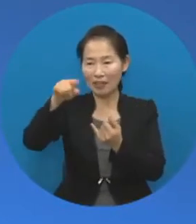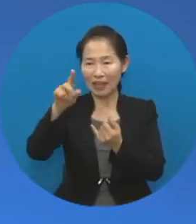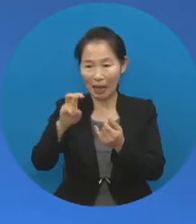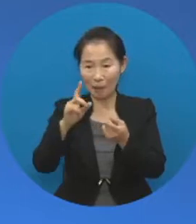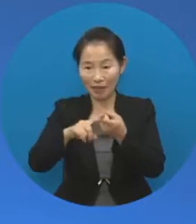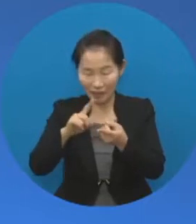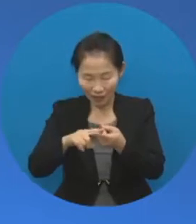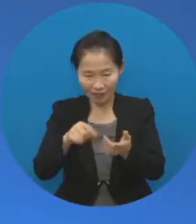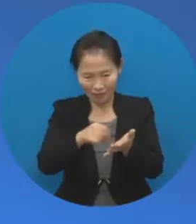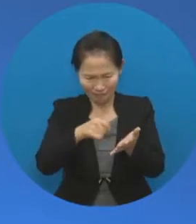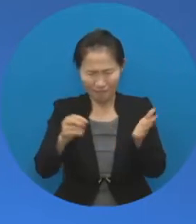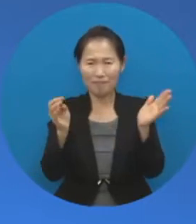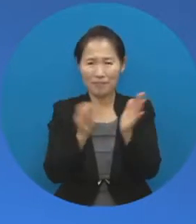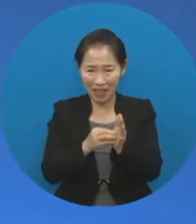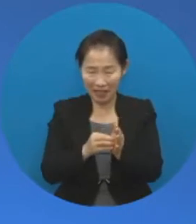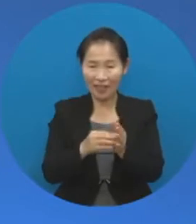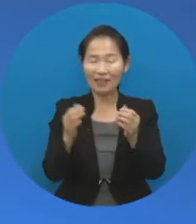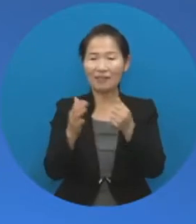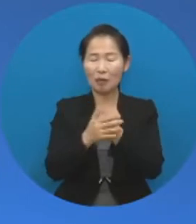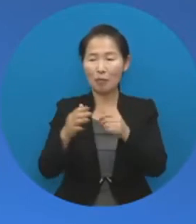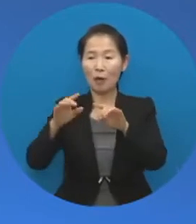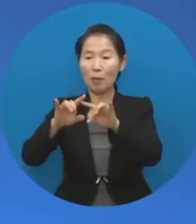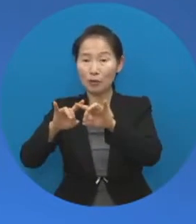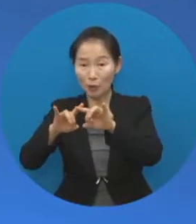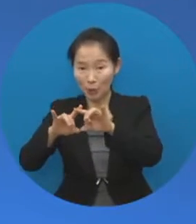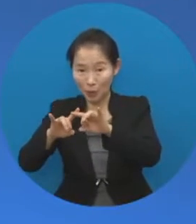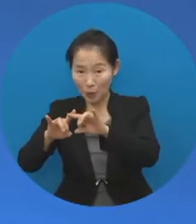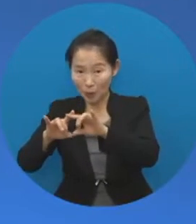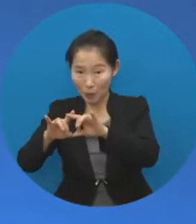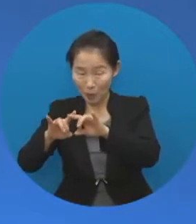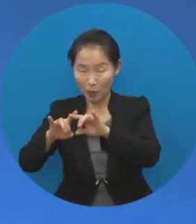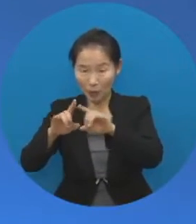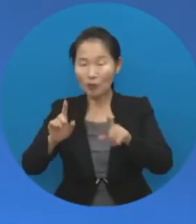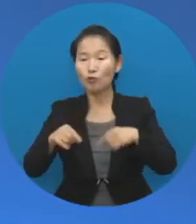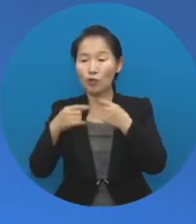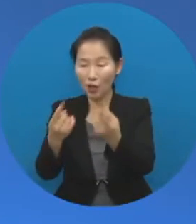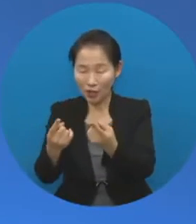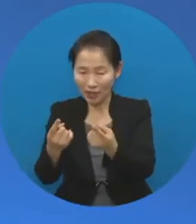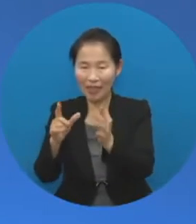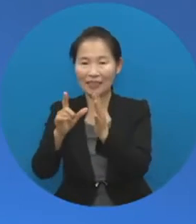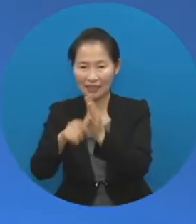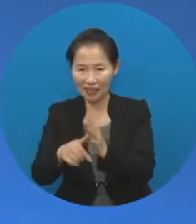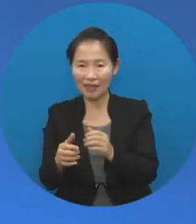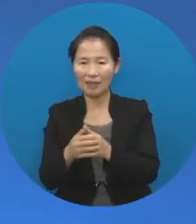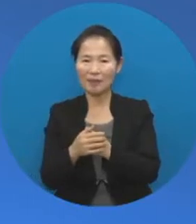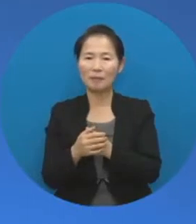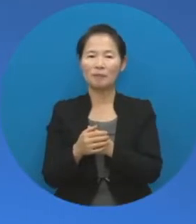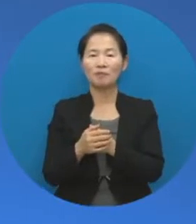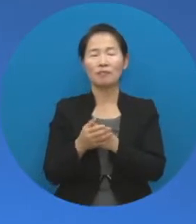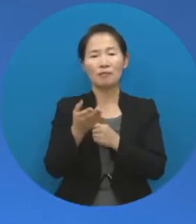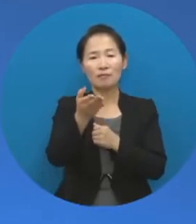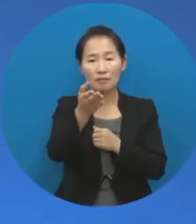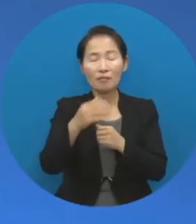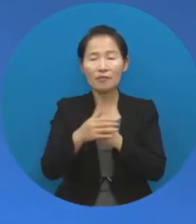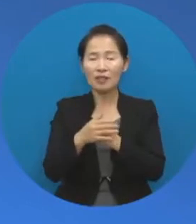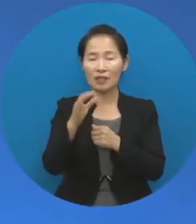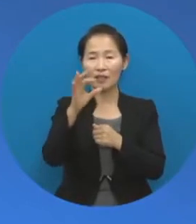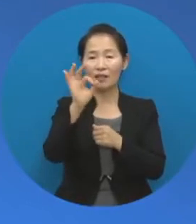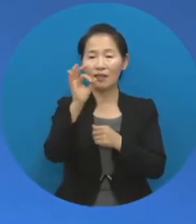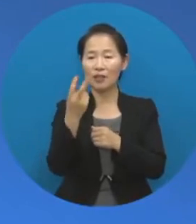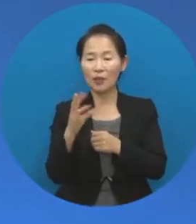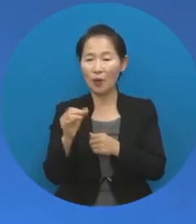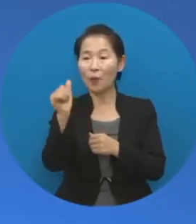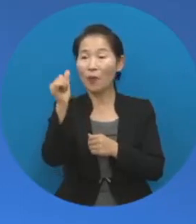방송 섭외가 왔어요. 그래서 그 방송을 나갔는데 그 용호 씨에게 영상 편지를